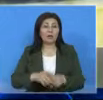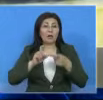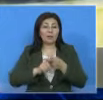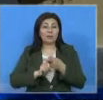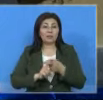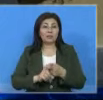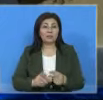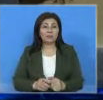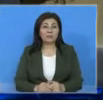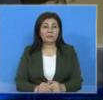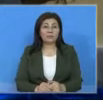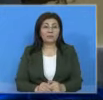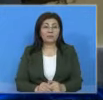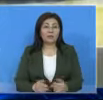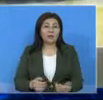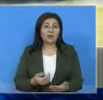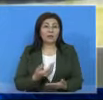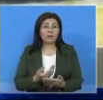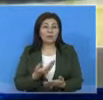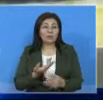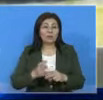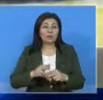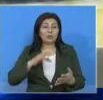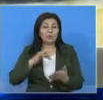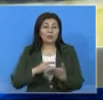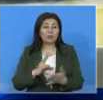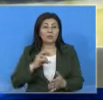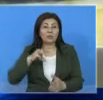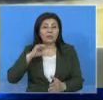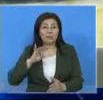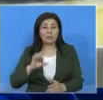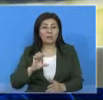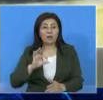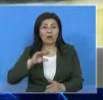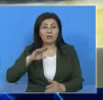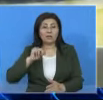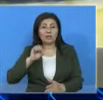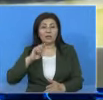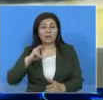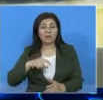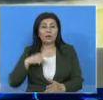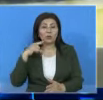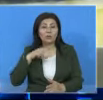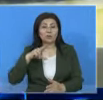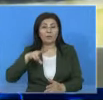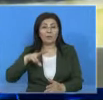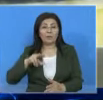жүйесінің икемділігіне байланысты. Негізінен бұл жерде неміс овчаркасы, бельгиялық овчарка, орыс панельдері,